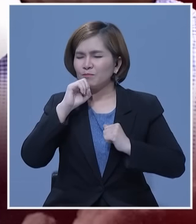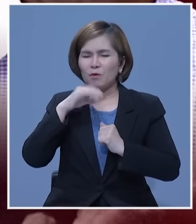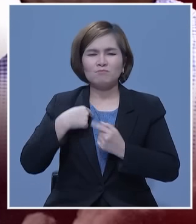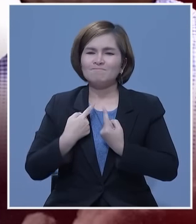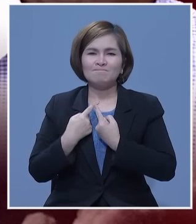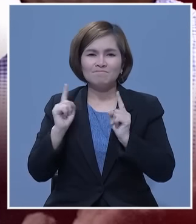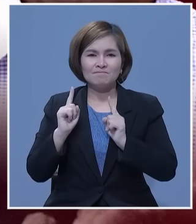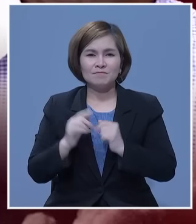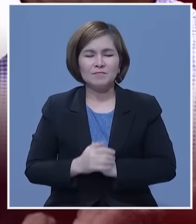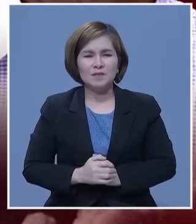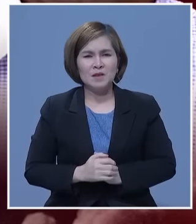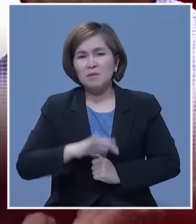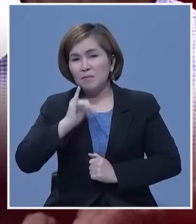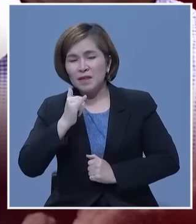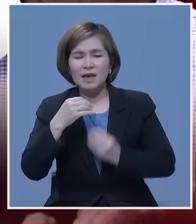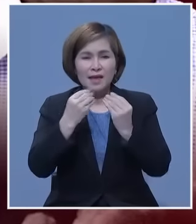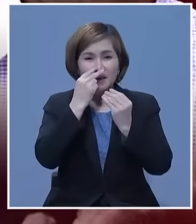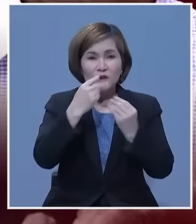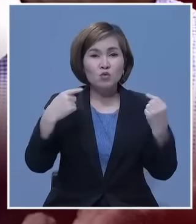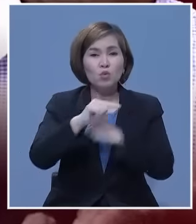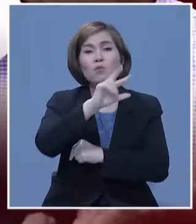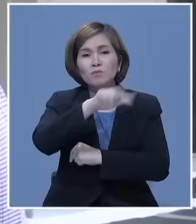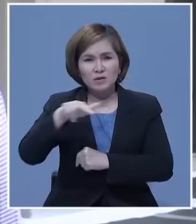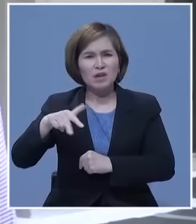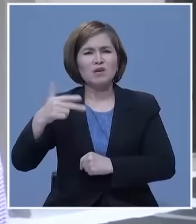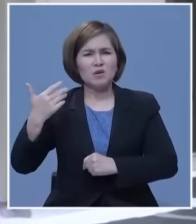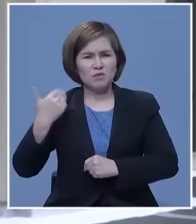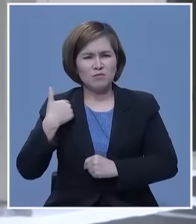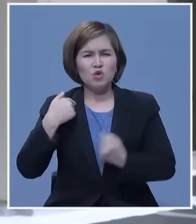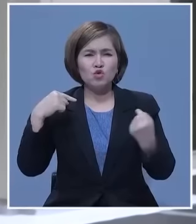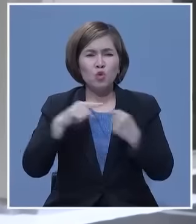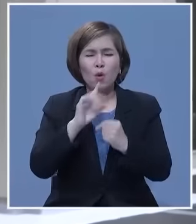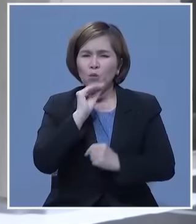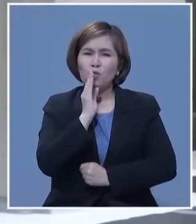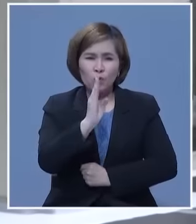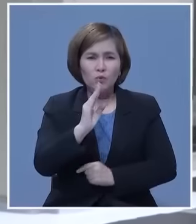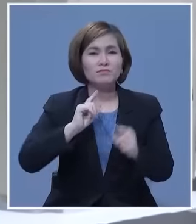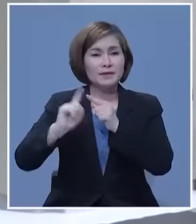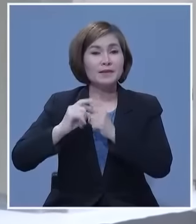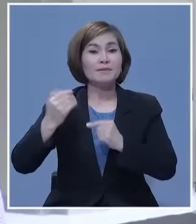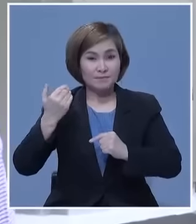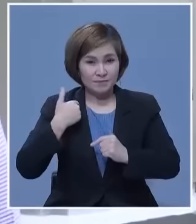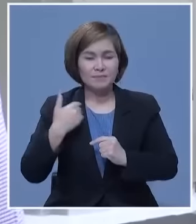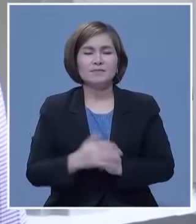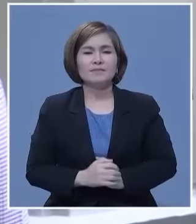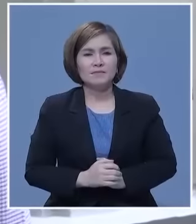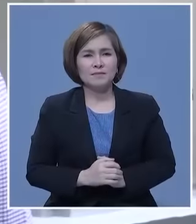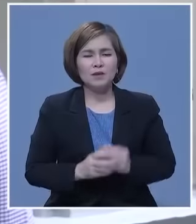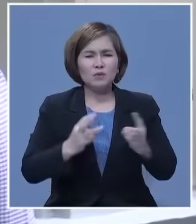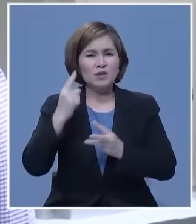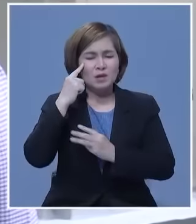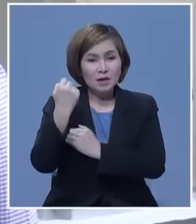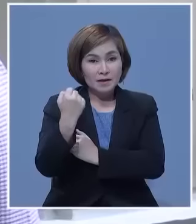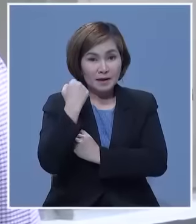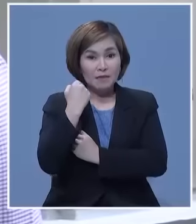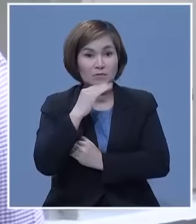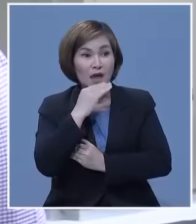ทำให้คนเห็นว่านี่ไงคนในเพื่อไทยยังมีเรื่องของสัตว์คำสัตว์ปฏิญาณหรือว่ายังมีเรื่องของแนวคิดที่เข้ม